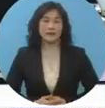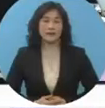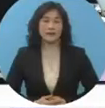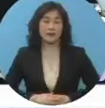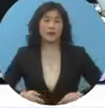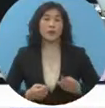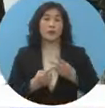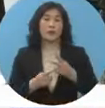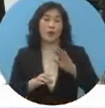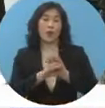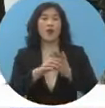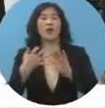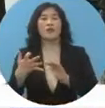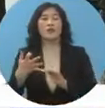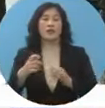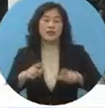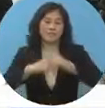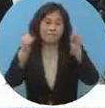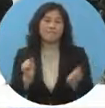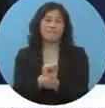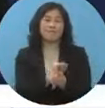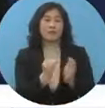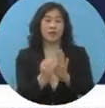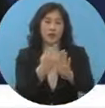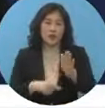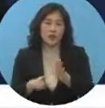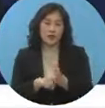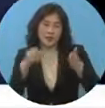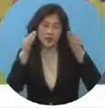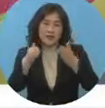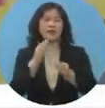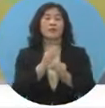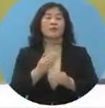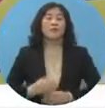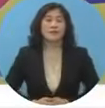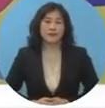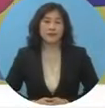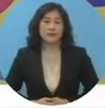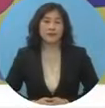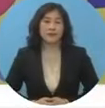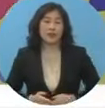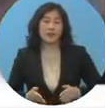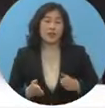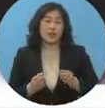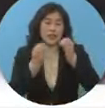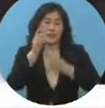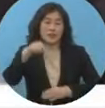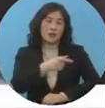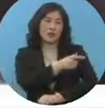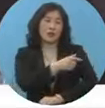전남도는 코로나 일부의 지역사회 확산을 막기 위해 온 힘을 쏟고 있습니다 봄의 신천지 교회를 대상으로